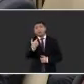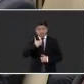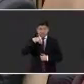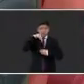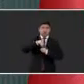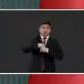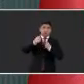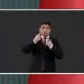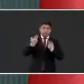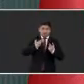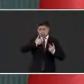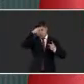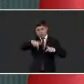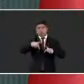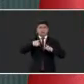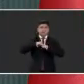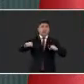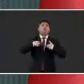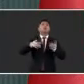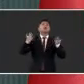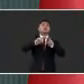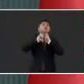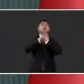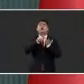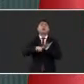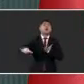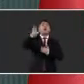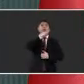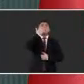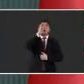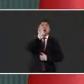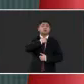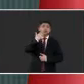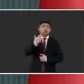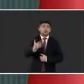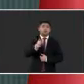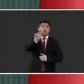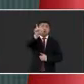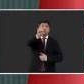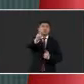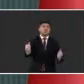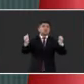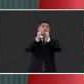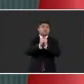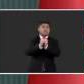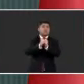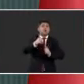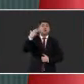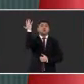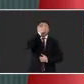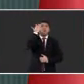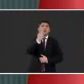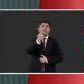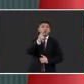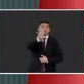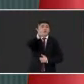bir durum da değil. Küresel düzeyde doğalgaz fiyatları 10 kat, kömür fiyatları